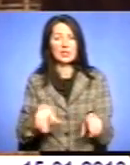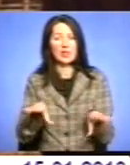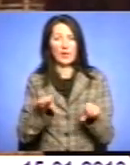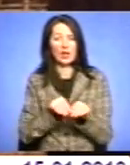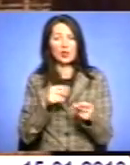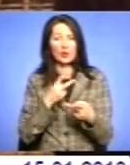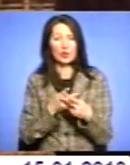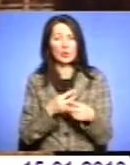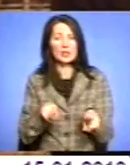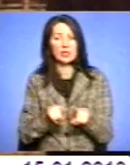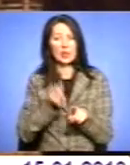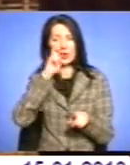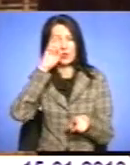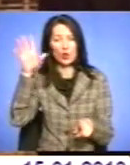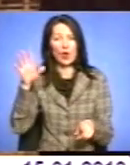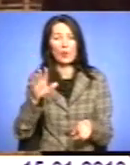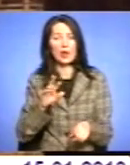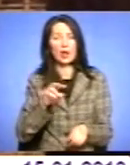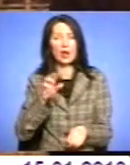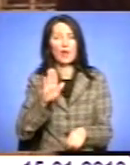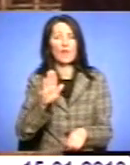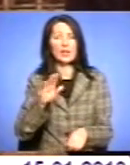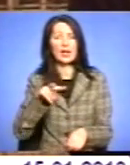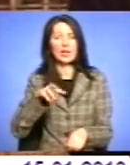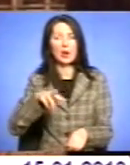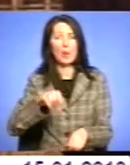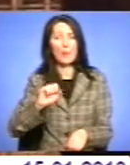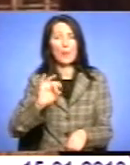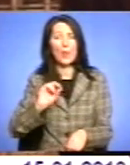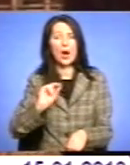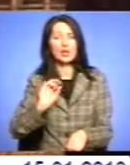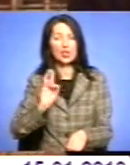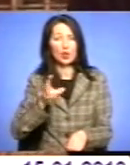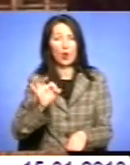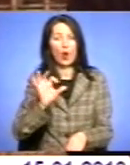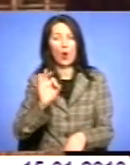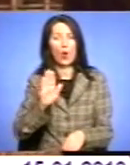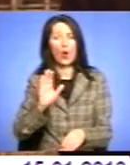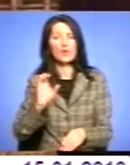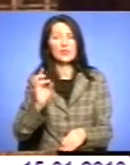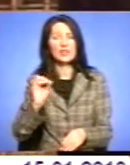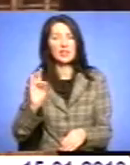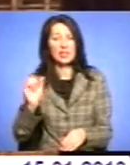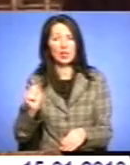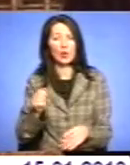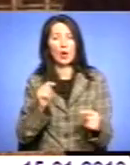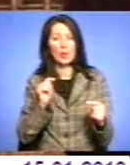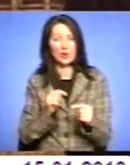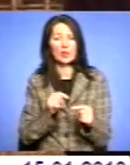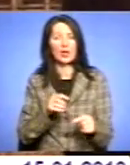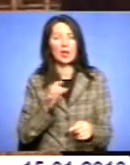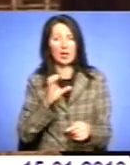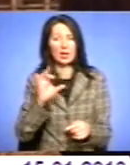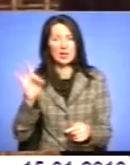і правозахисниками, як Валерій Марченко, Василь Васильович Овсієнко. Проте радянська каральна система